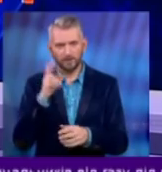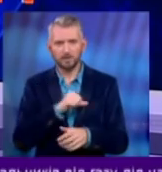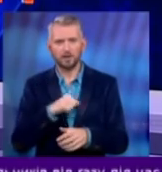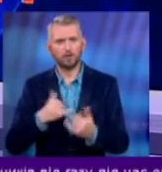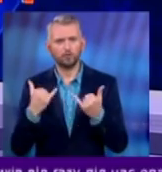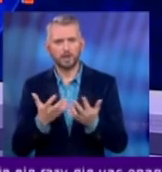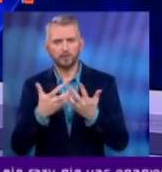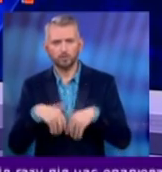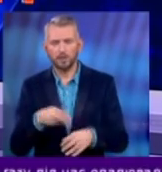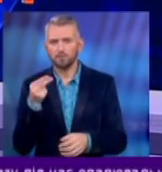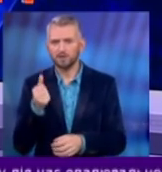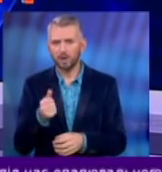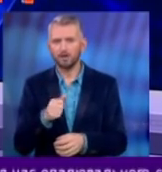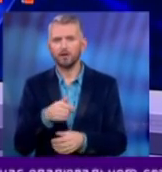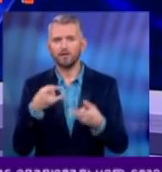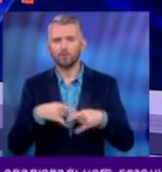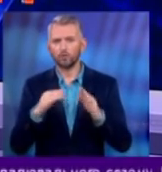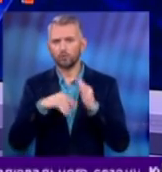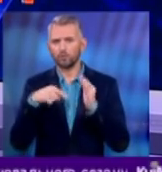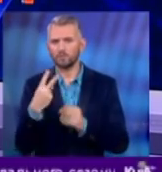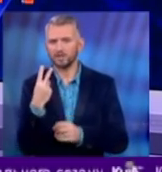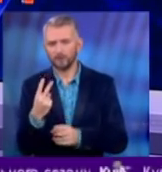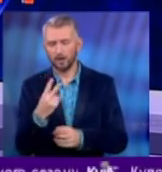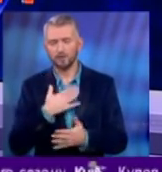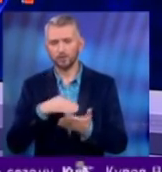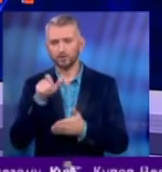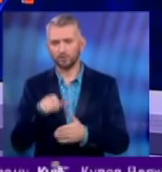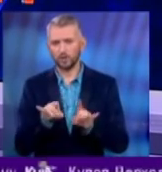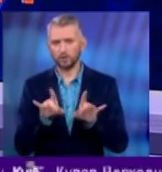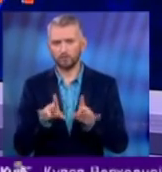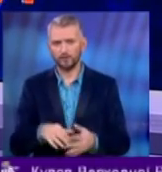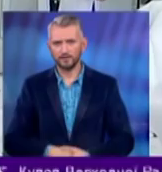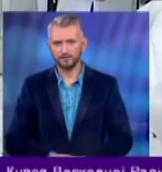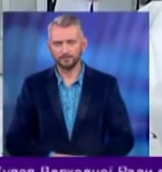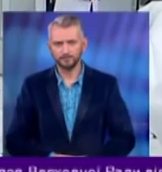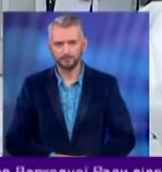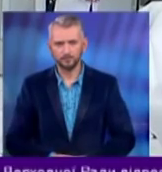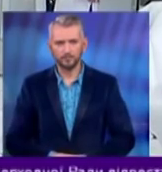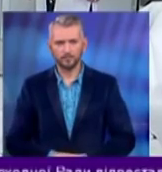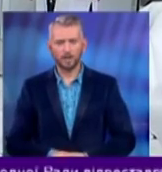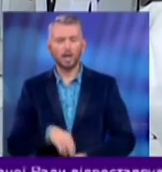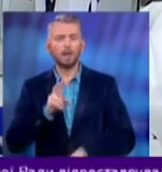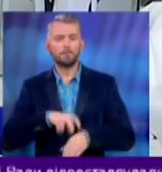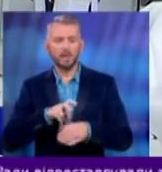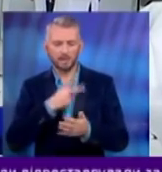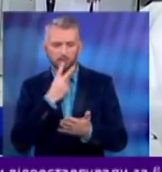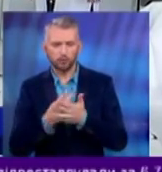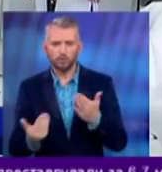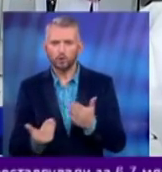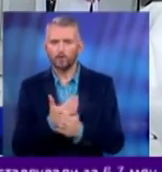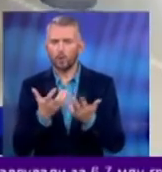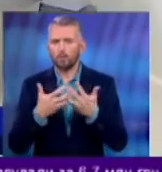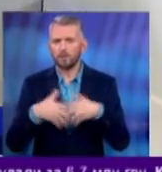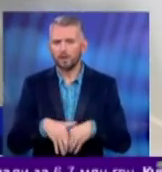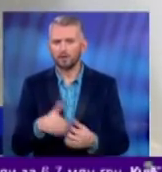Найсучасніше обладнання придбали у другий столичний пологовий будинок. Наталка Білогурова розповість. Медики демонструють нове обладнання,